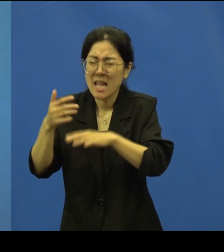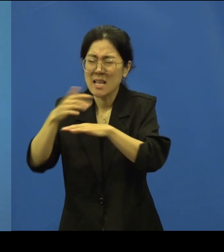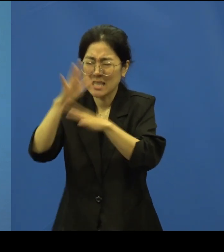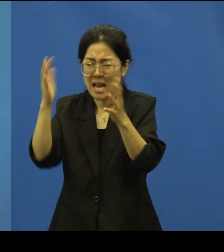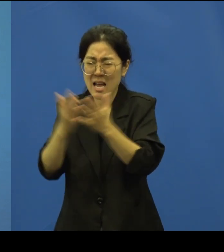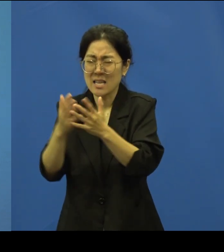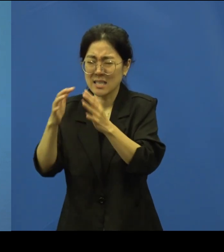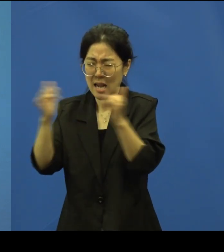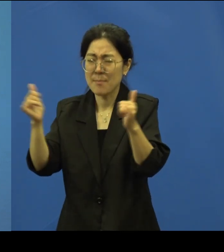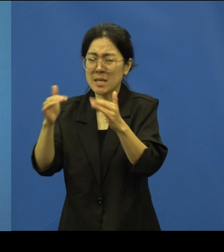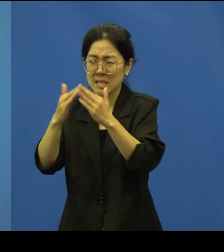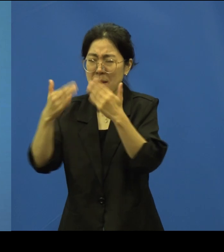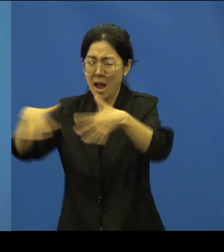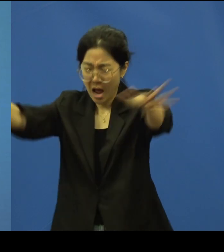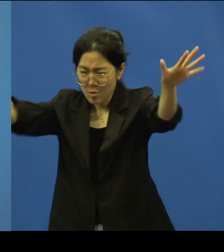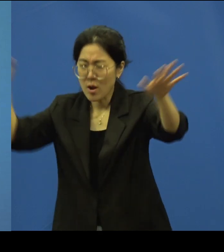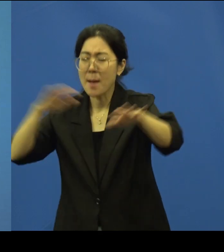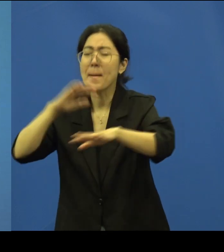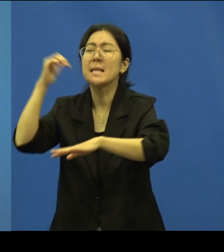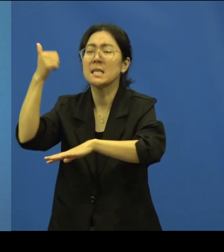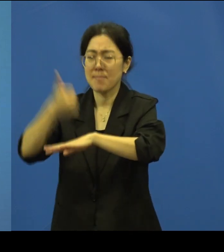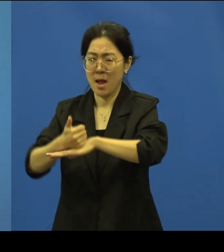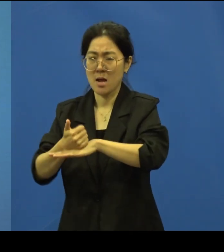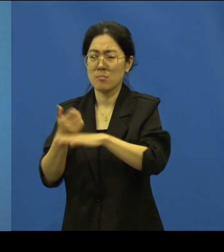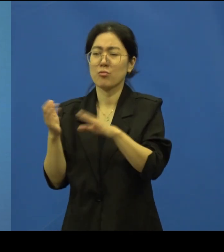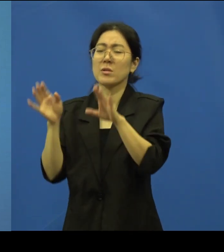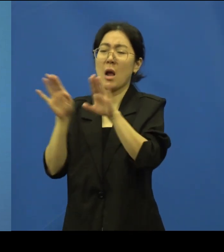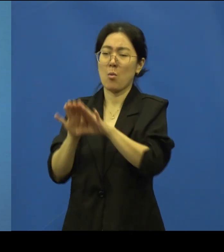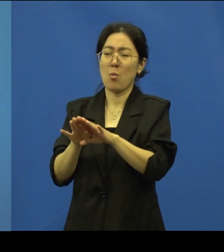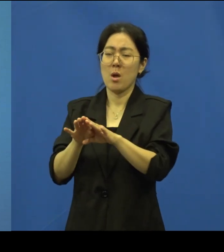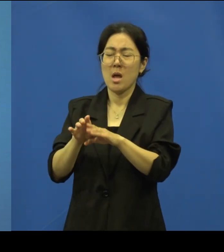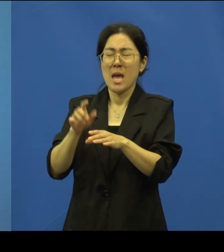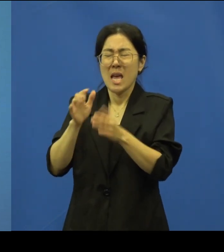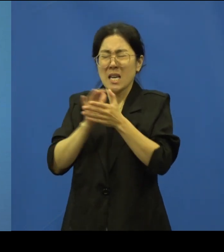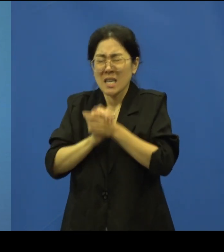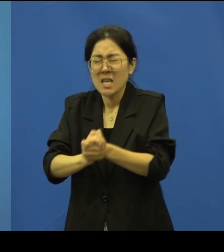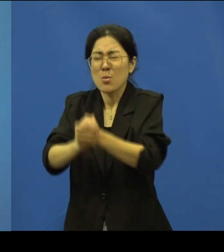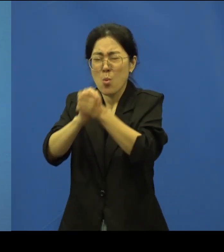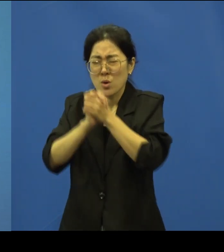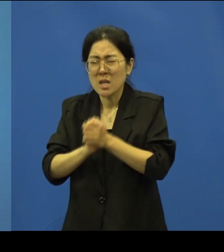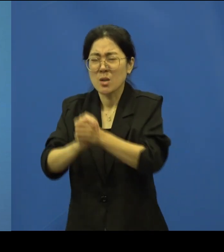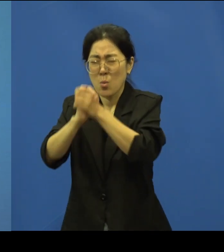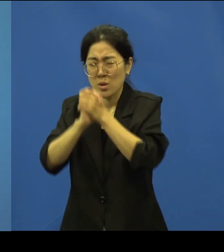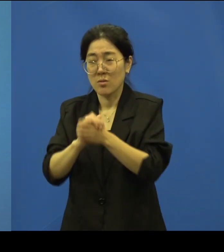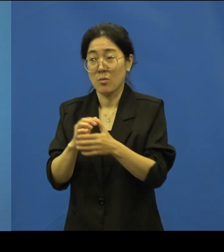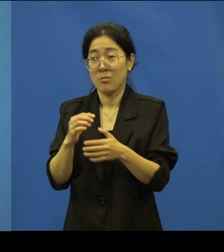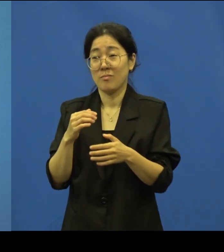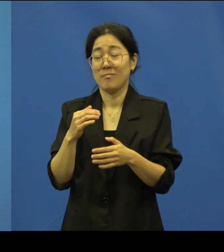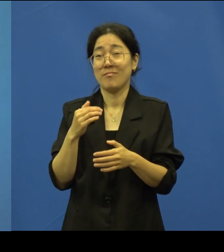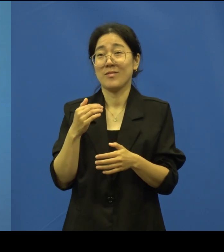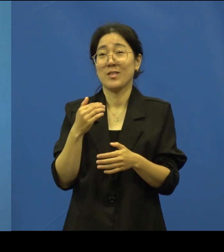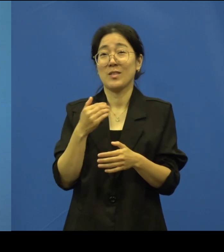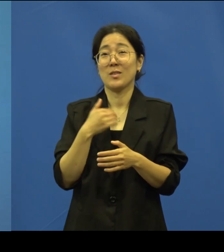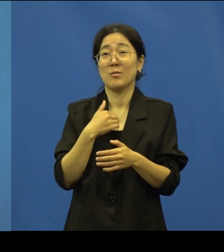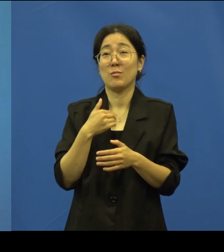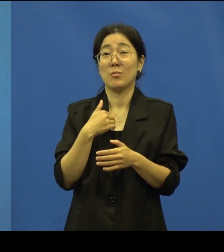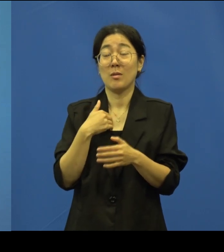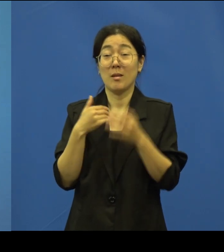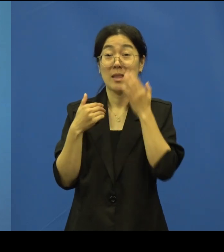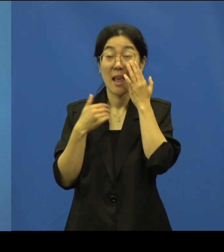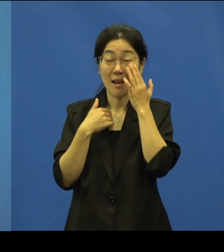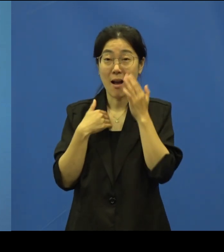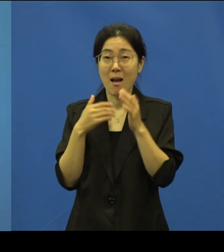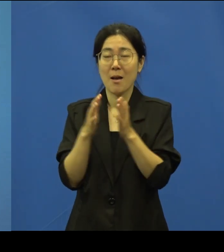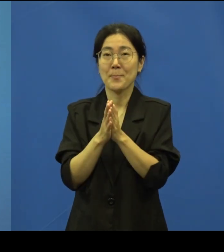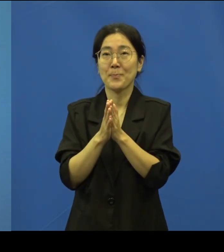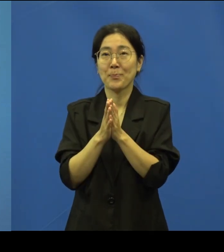거예요. 제가 신학교를 가서 10년 정도 넘기까지 우리 어머님이 새벽 기도를 못